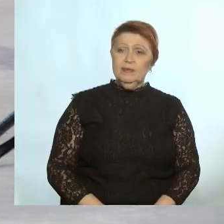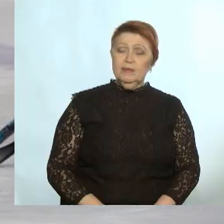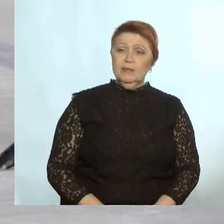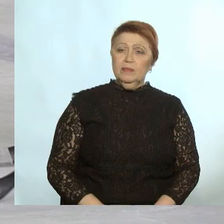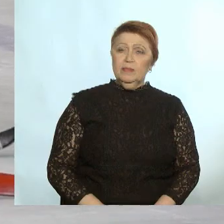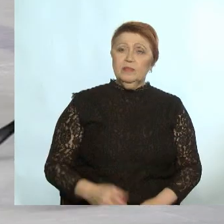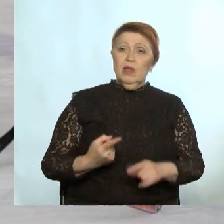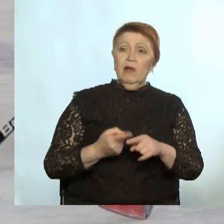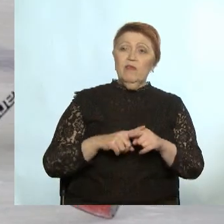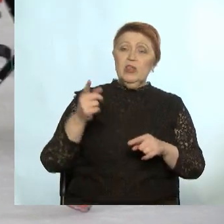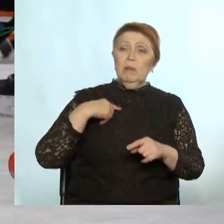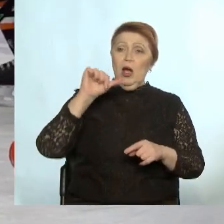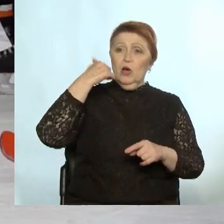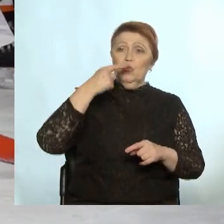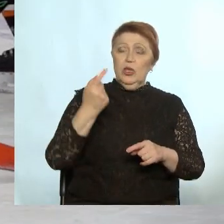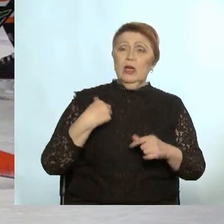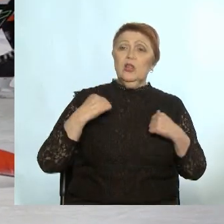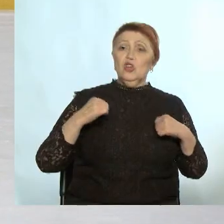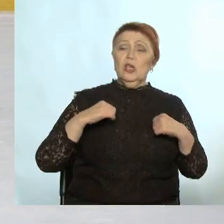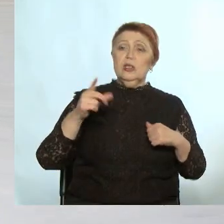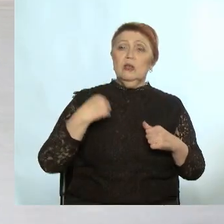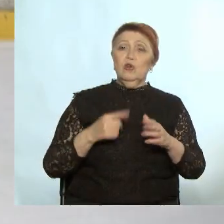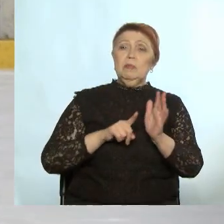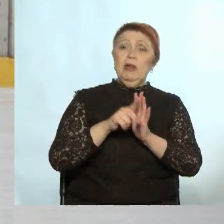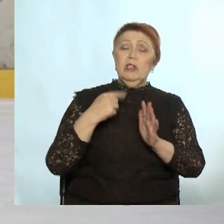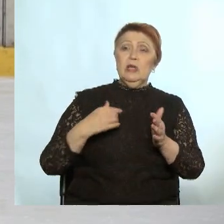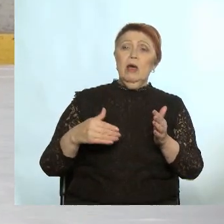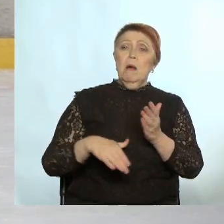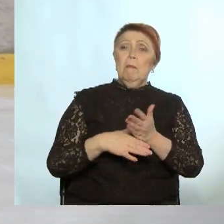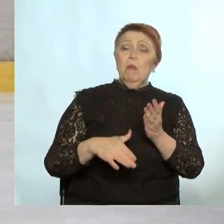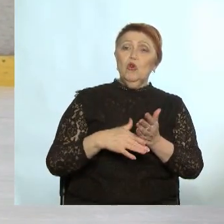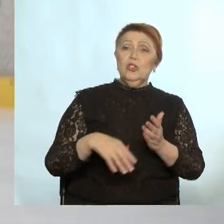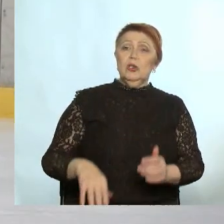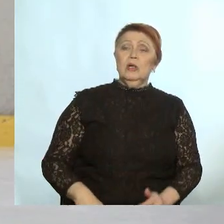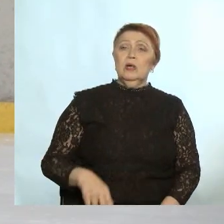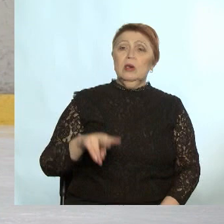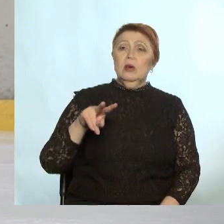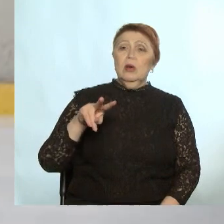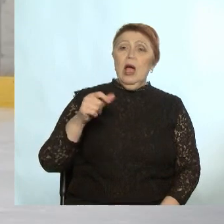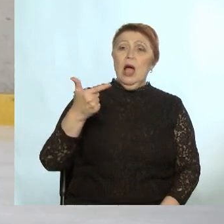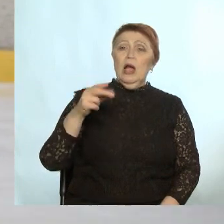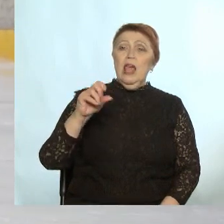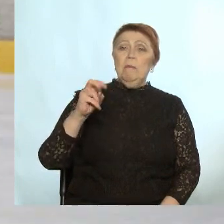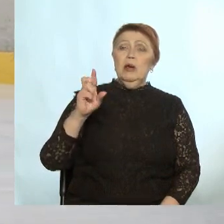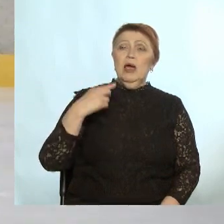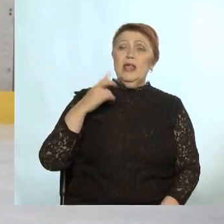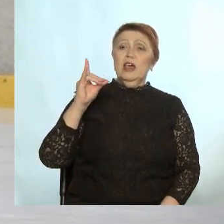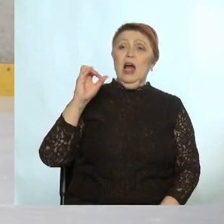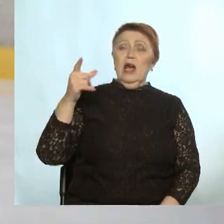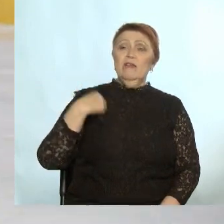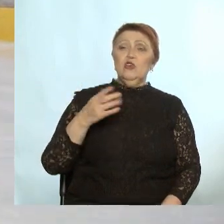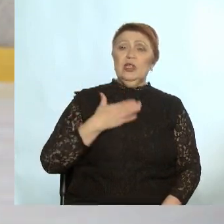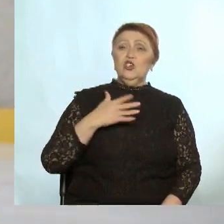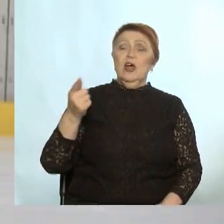В этом году дождался, да, значит, появился помощник Лушников Глеб Николаевич, он воспитанник нашей школы